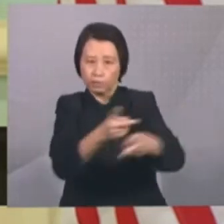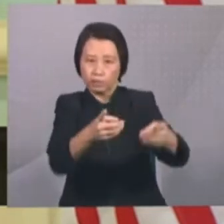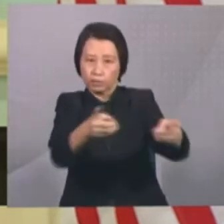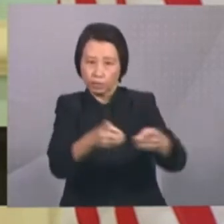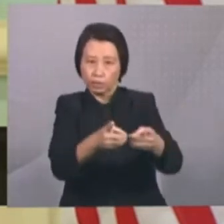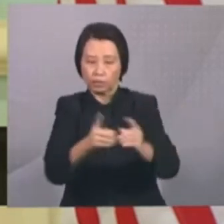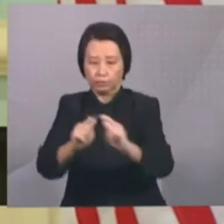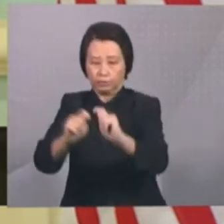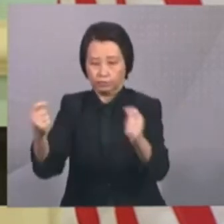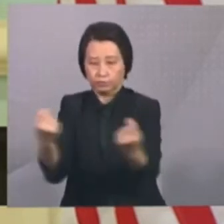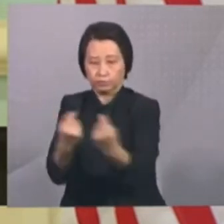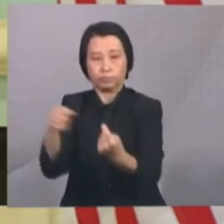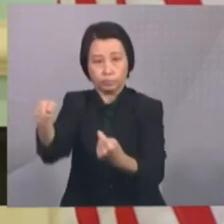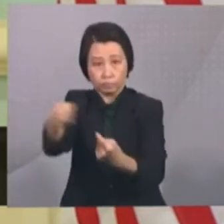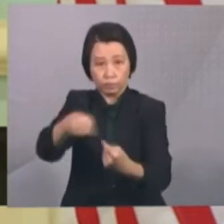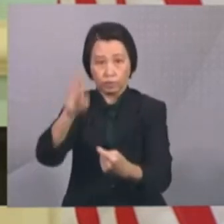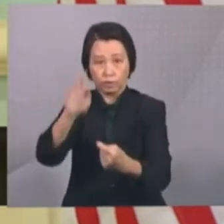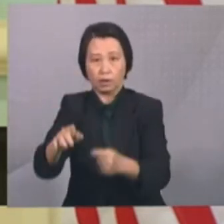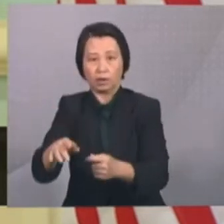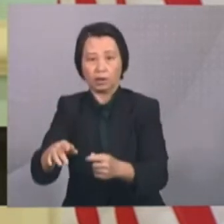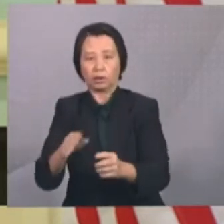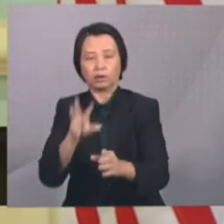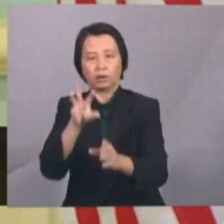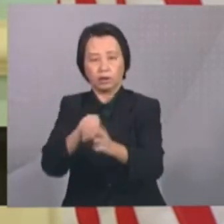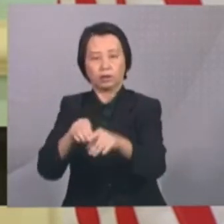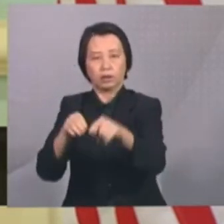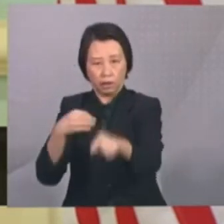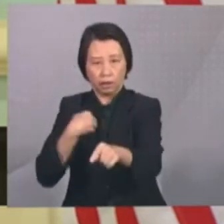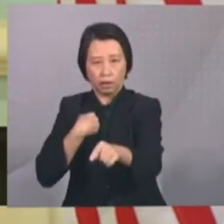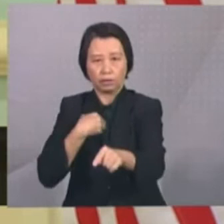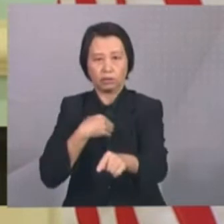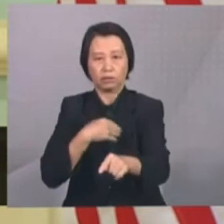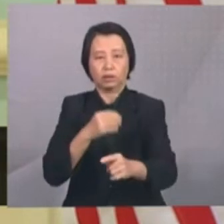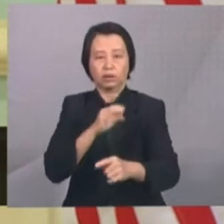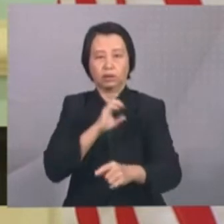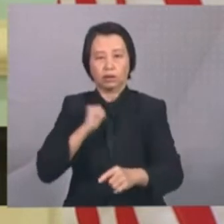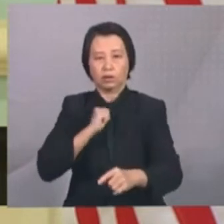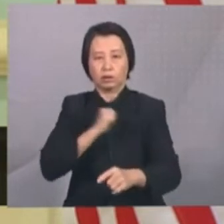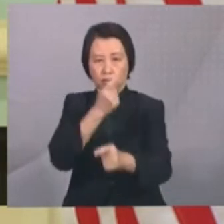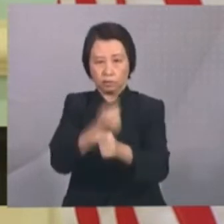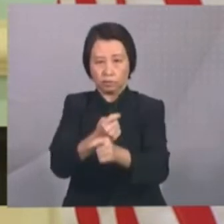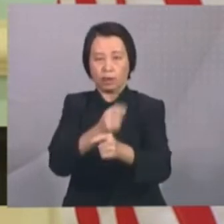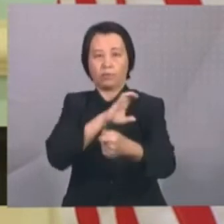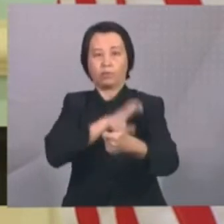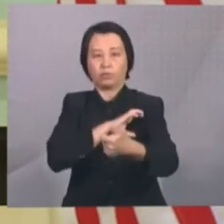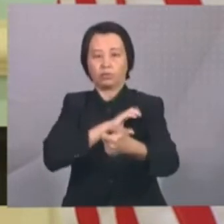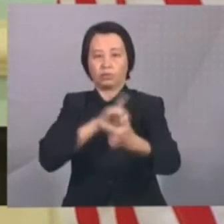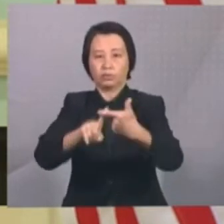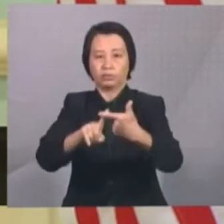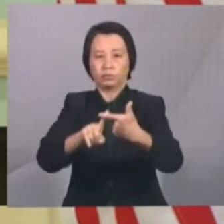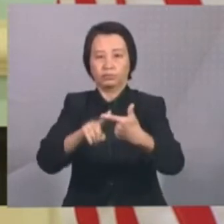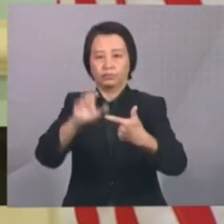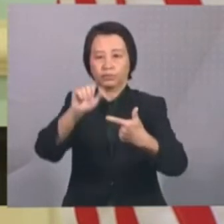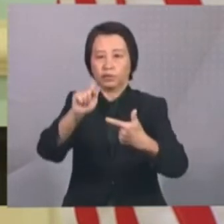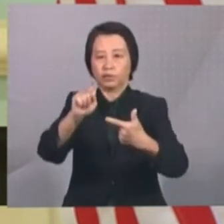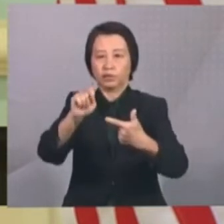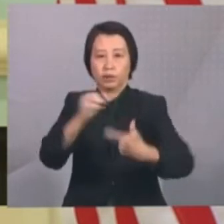Hai pasukan ini akan dediang gotei oleh anggota tetap yaitu PD aren